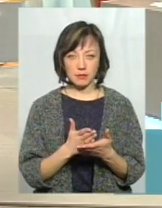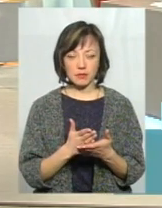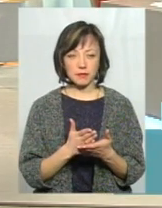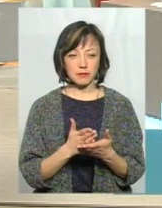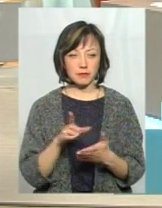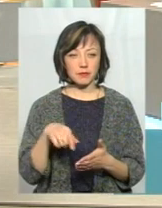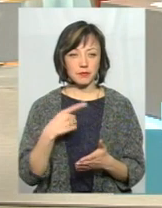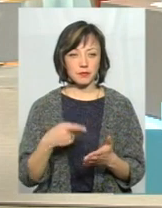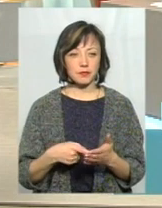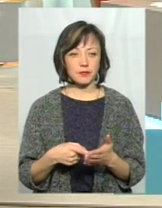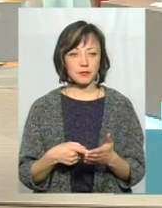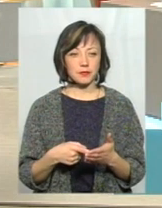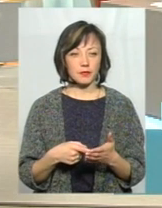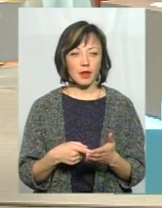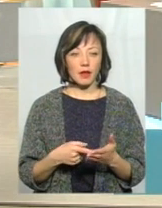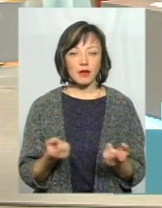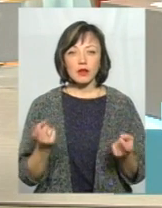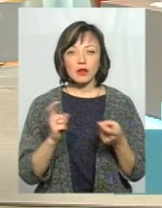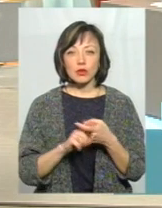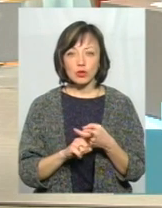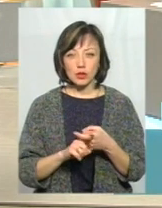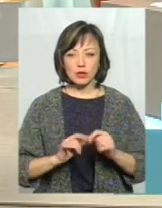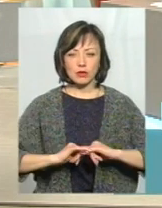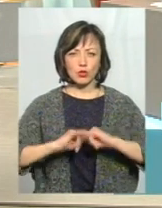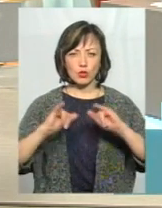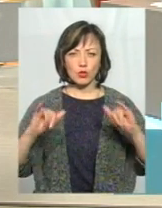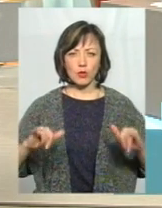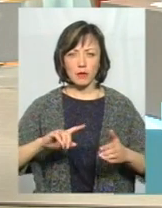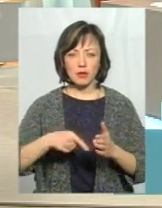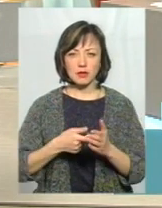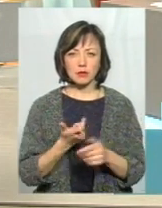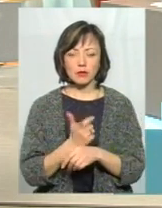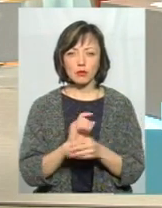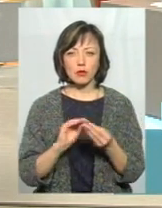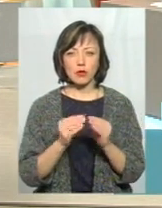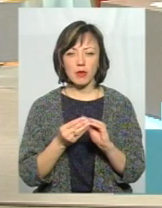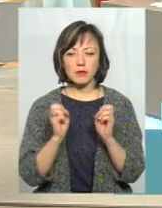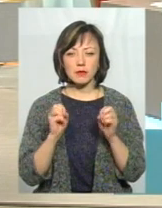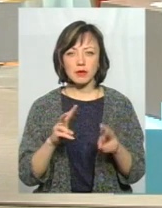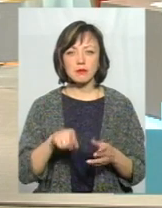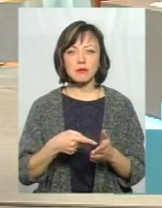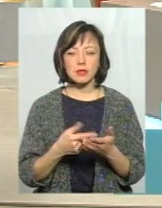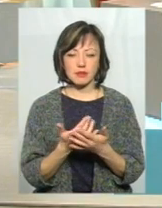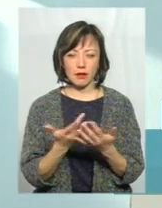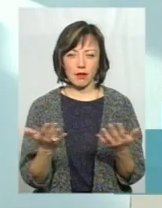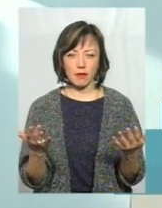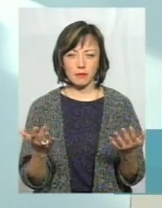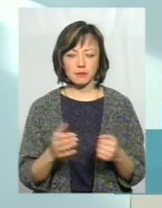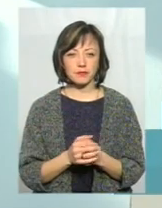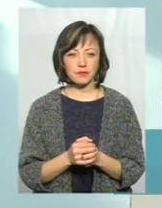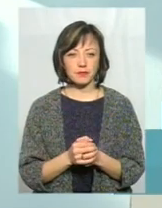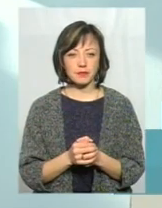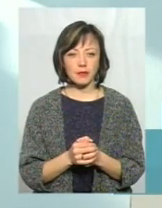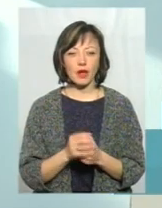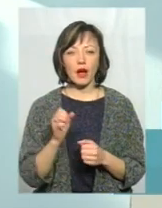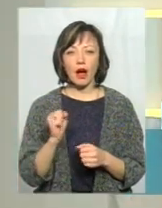більше? У зв'язку з урбанізацією у нас більша все-таки загроза в містах. В містах? Так.